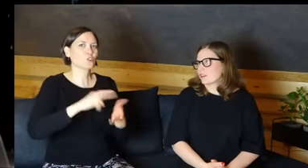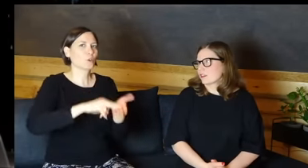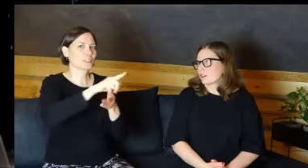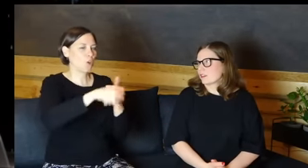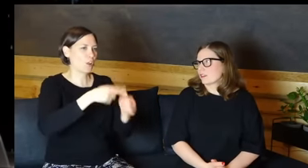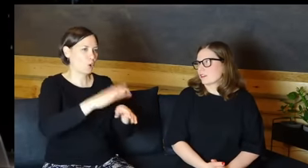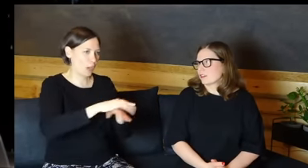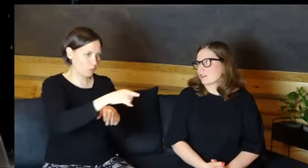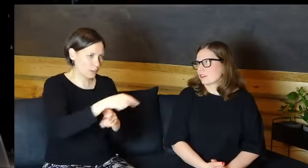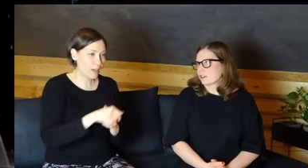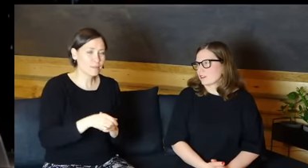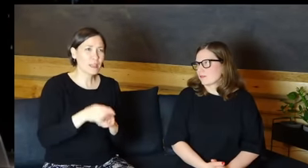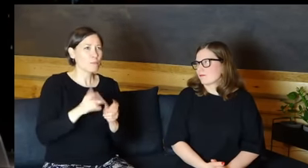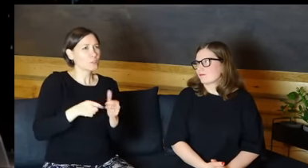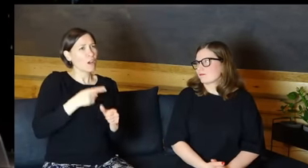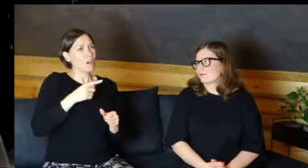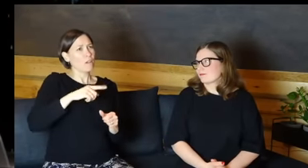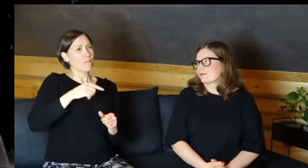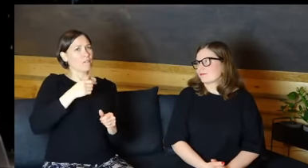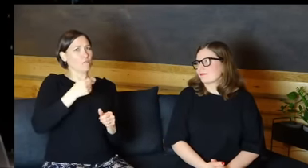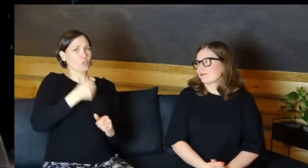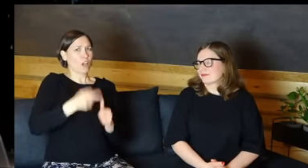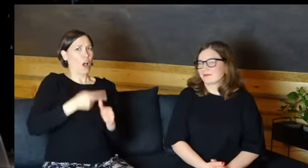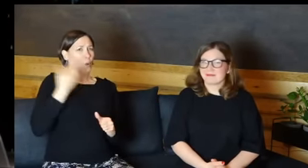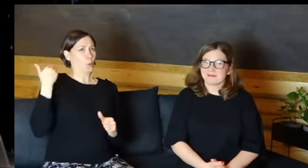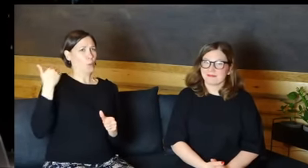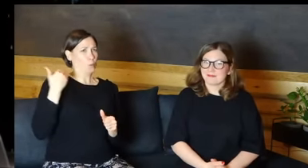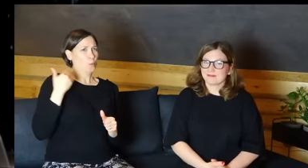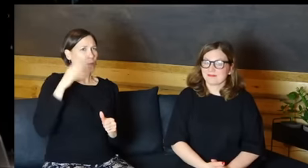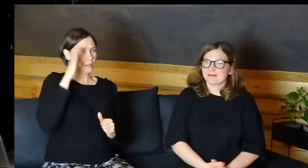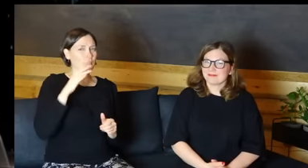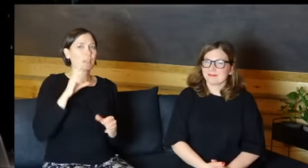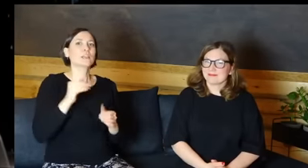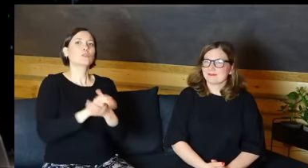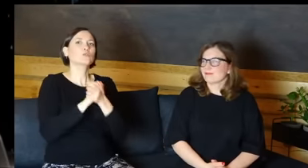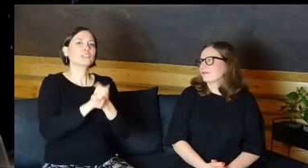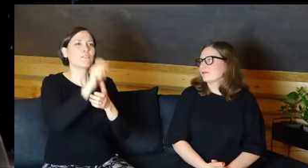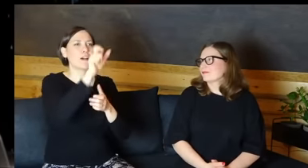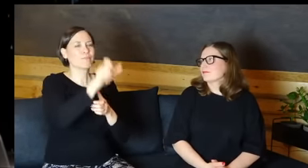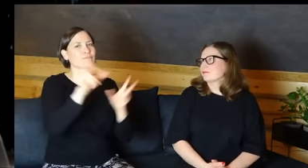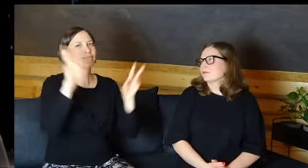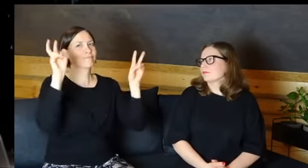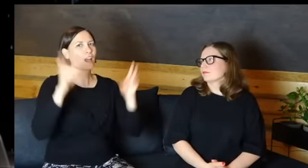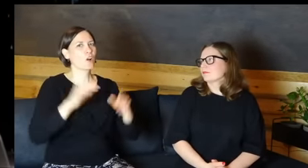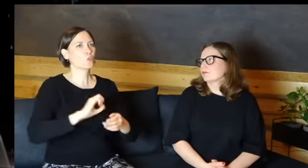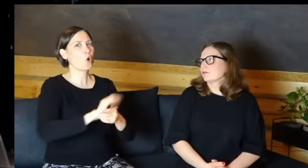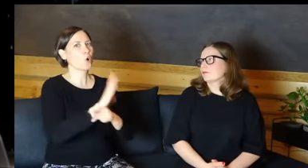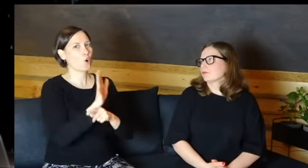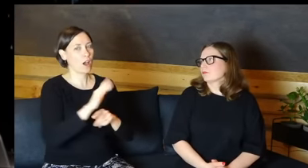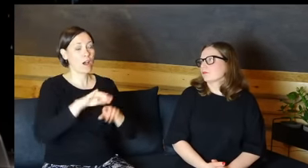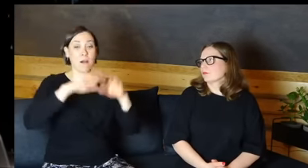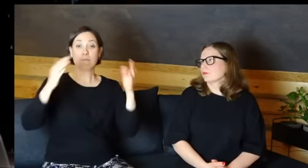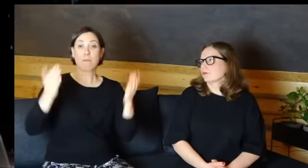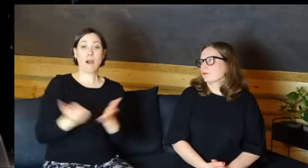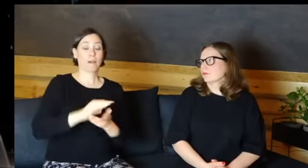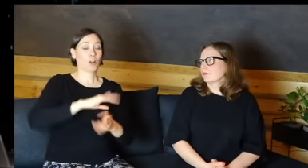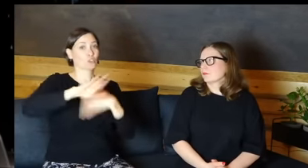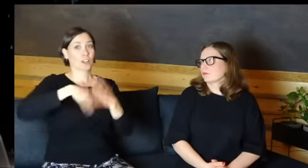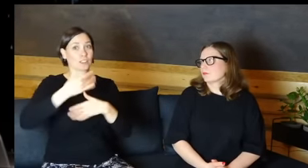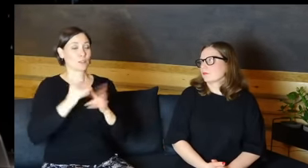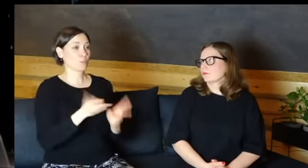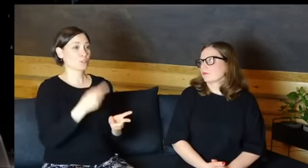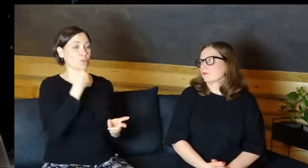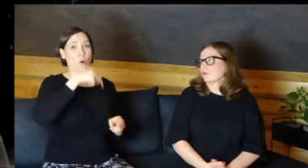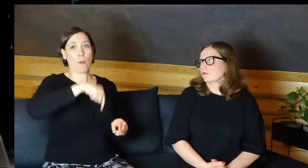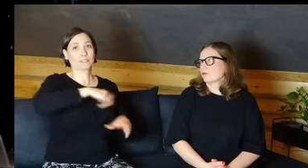sitten alkuvuotta jos miettii, niin ei voi jättää tietenkään mainitsematta ystävämme korona, joka sekoitti koko maapallo ja Suomen ja